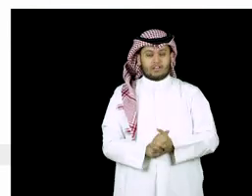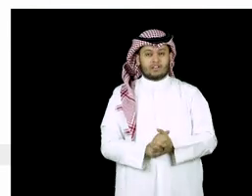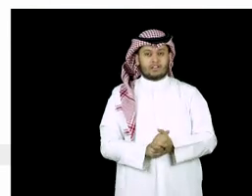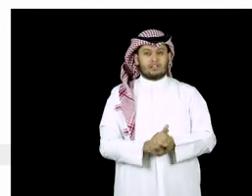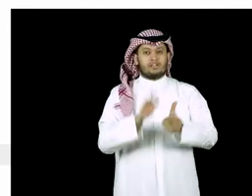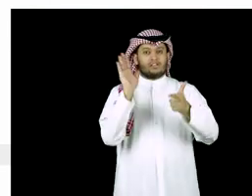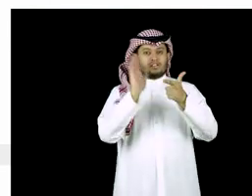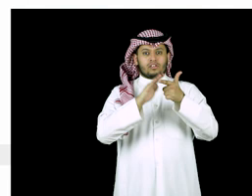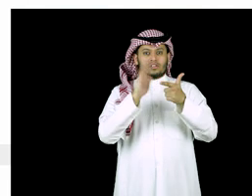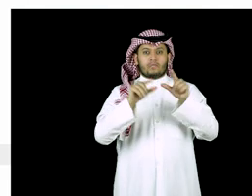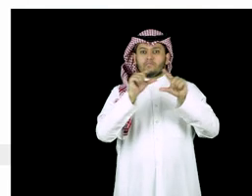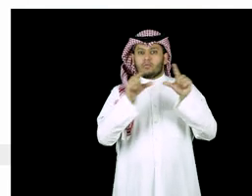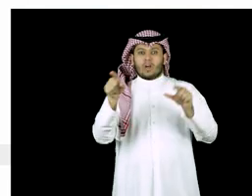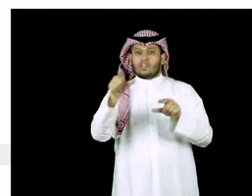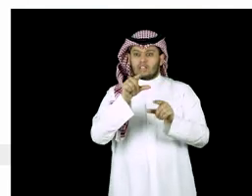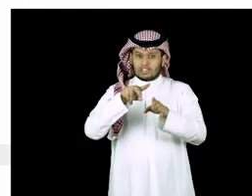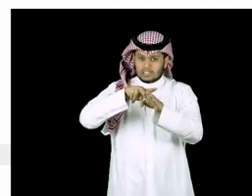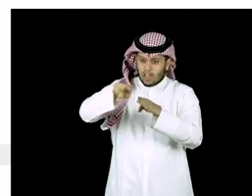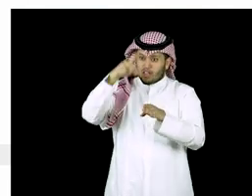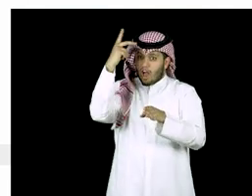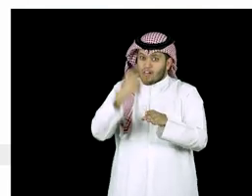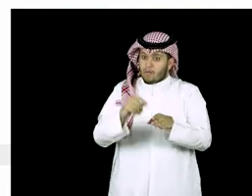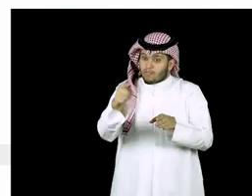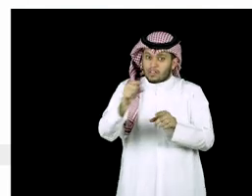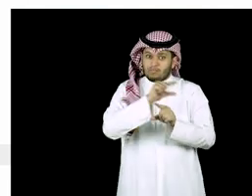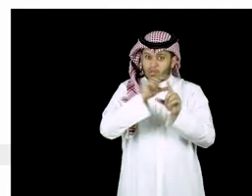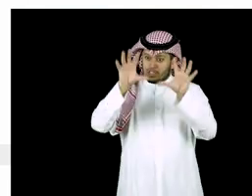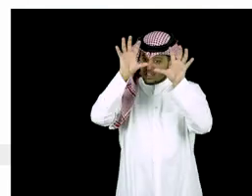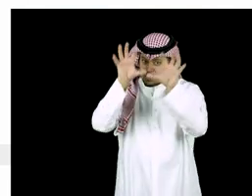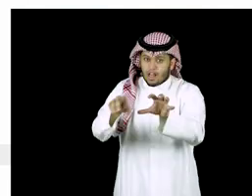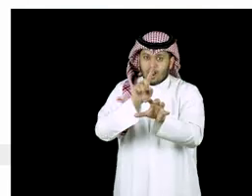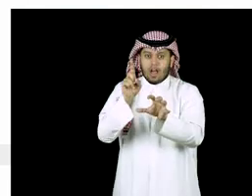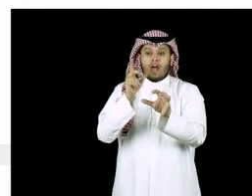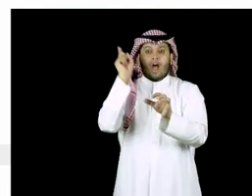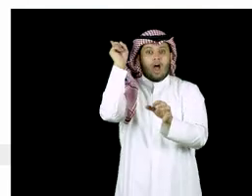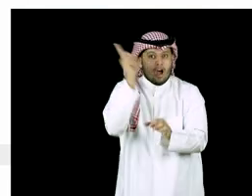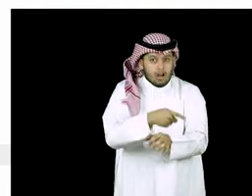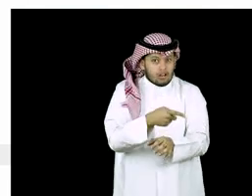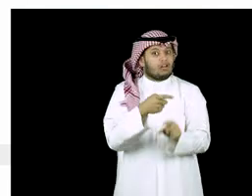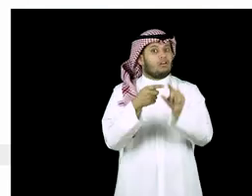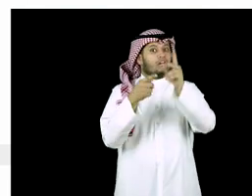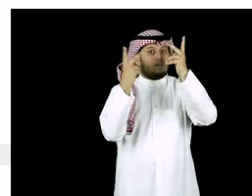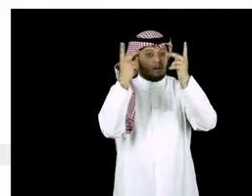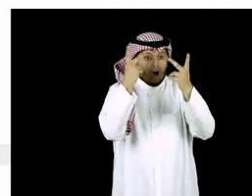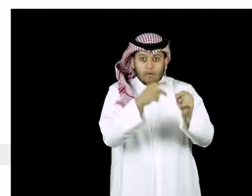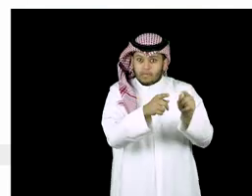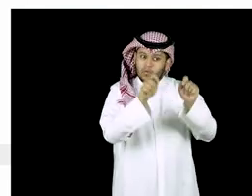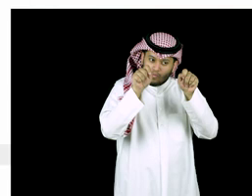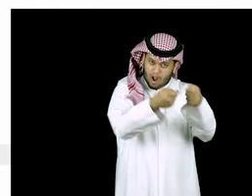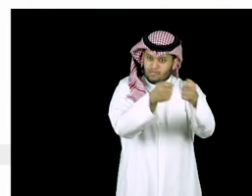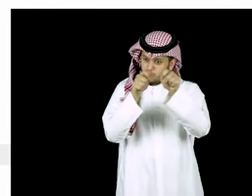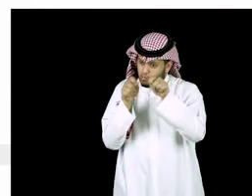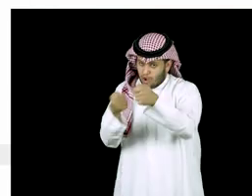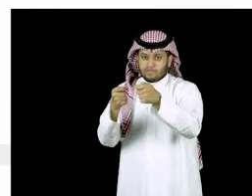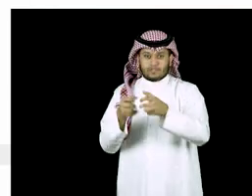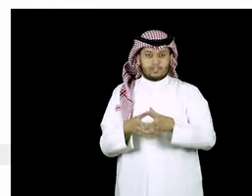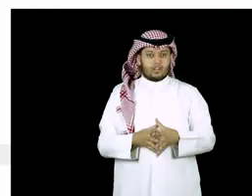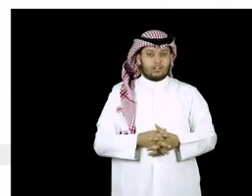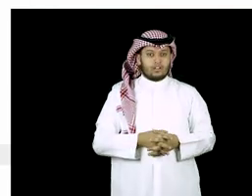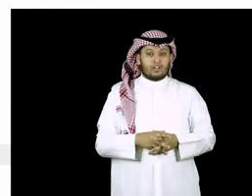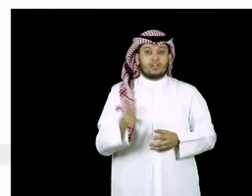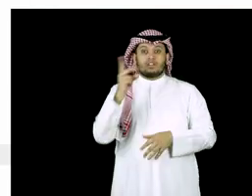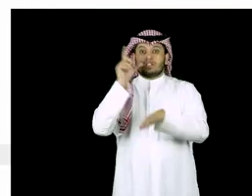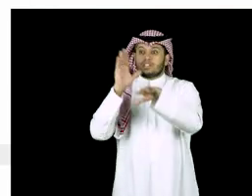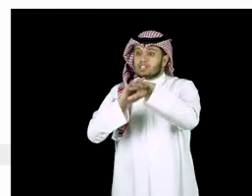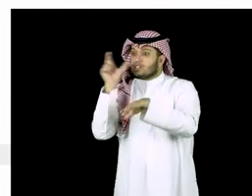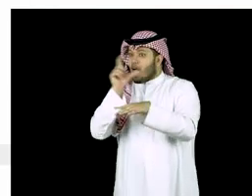ثانيا، الحيلولة دون وقوع المنكرات ومنع أعمال السحر والشعوذة. ثالثا، حث الناس على